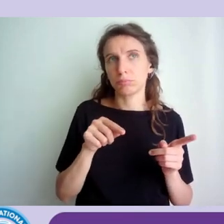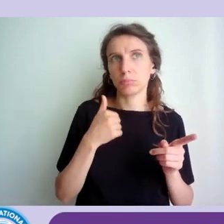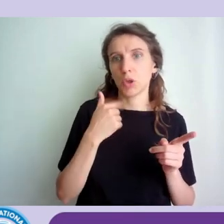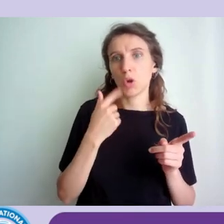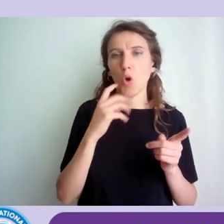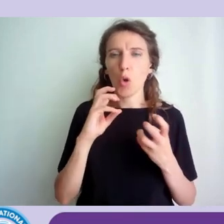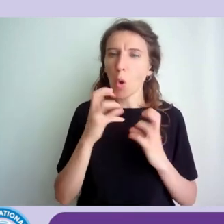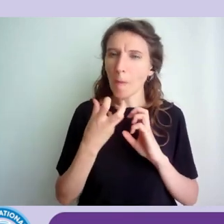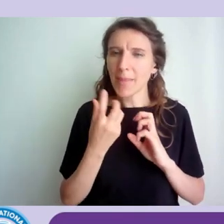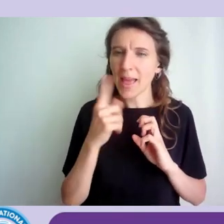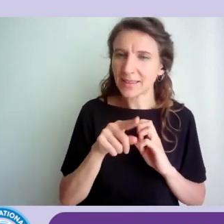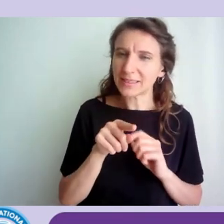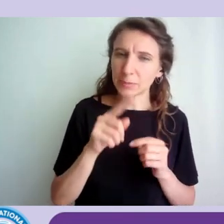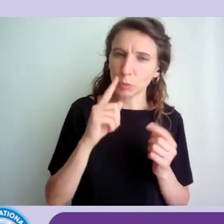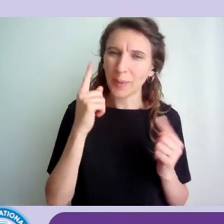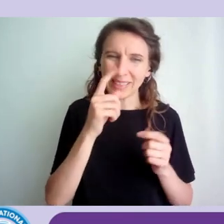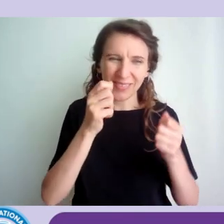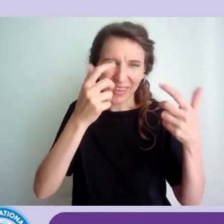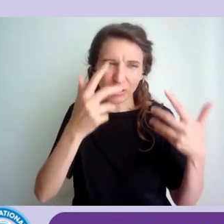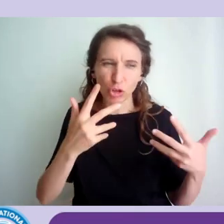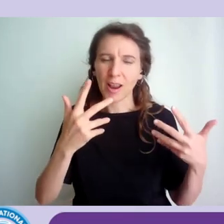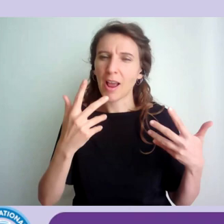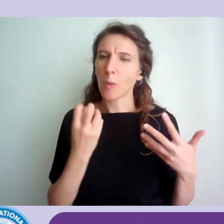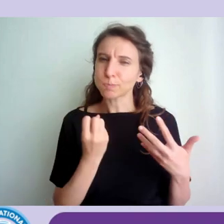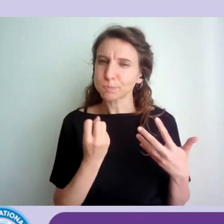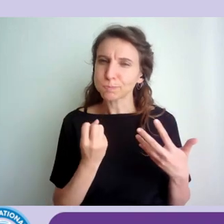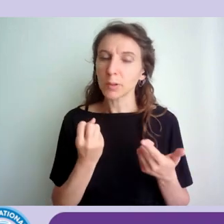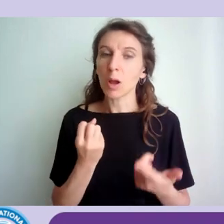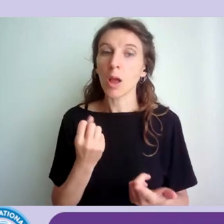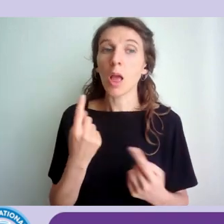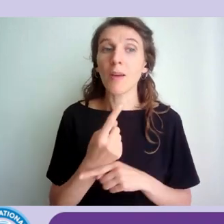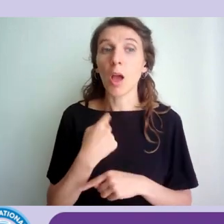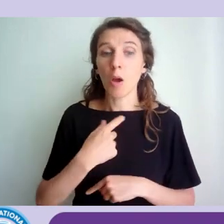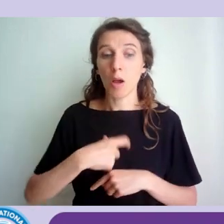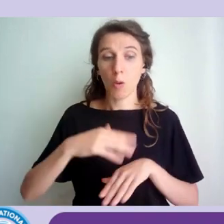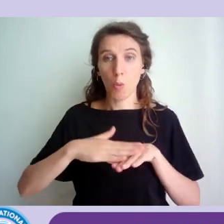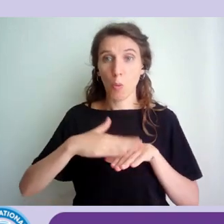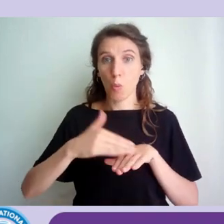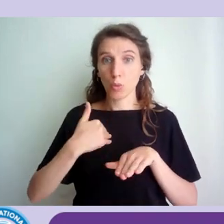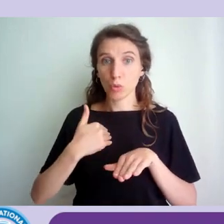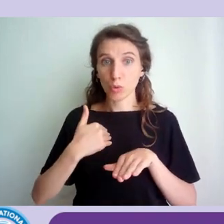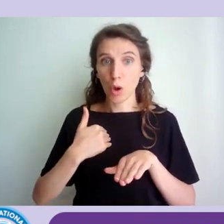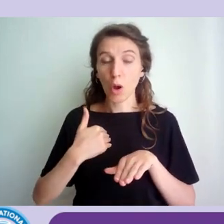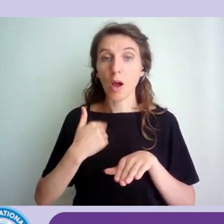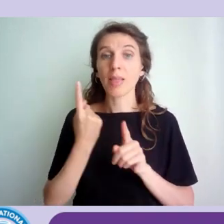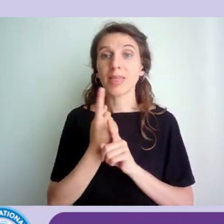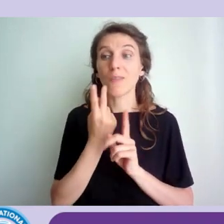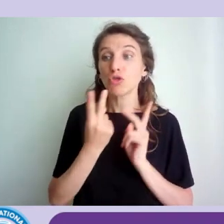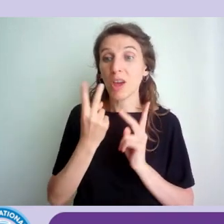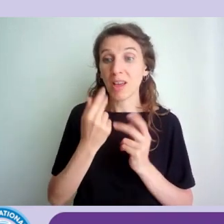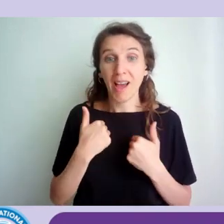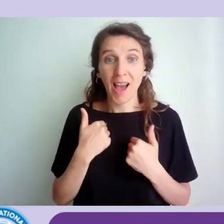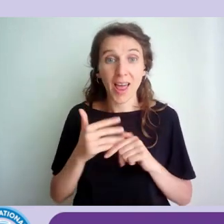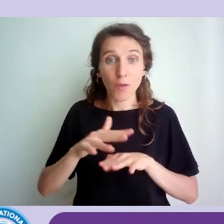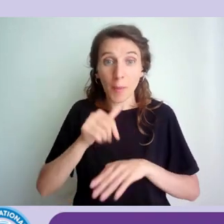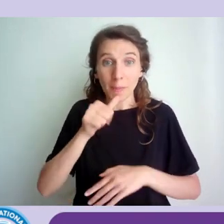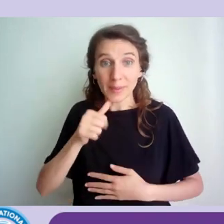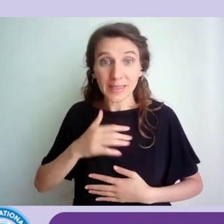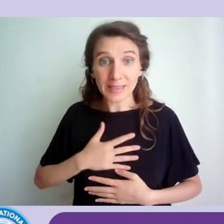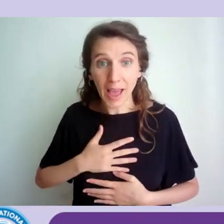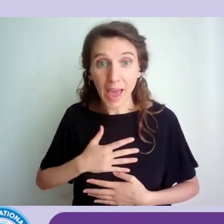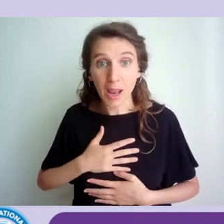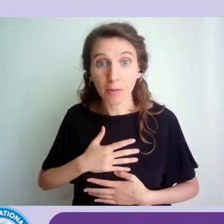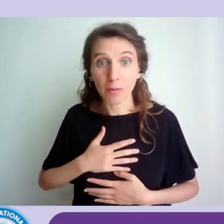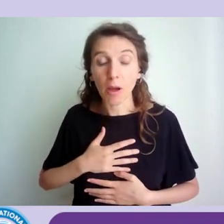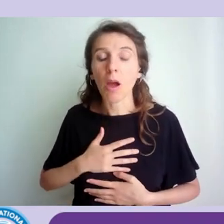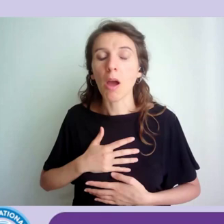complessità Però diciamo che dal lato dell'utente quando uno deve andare a cercare qualcosa Onestamente si